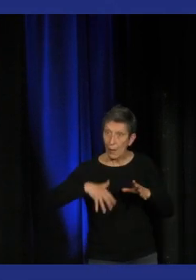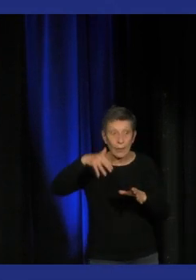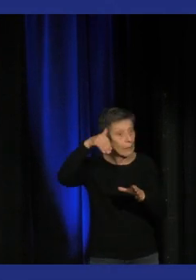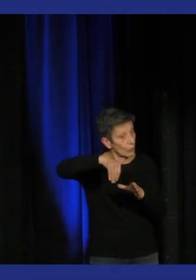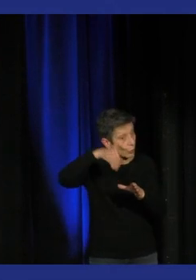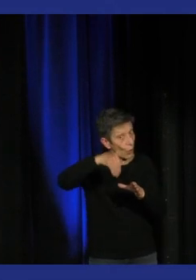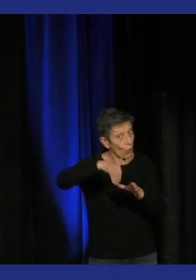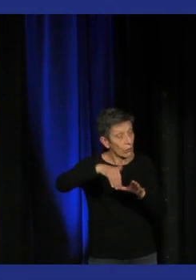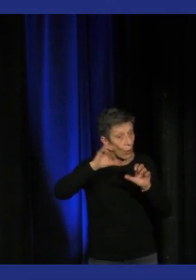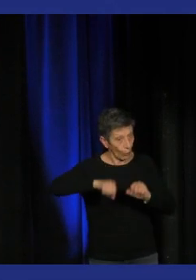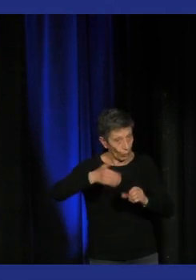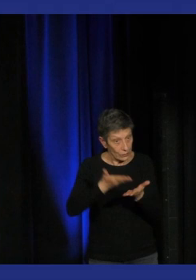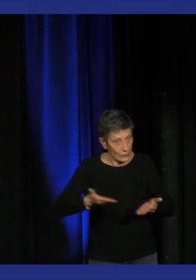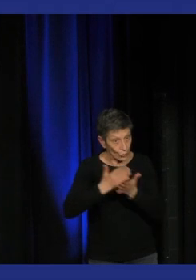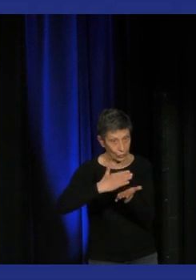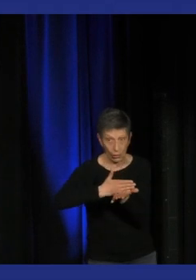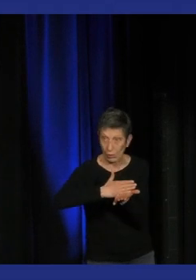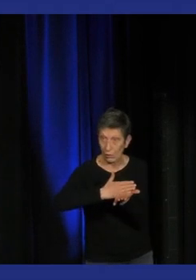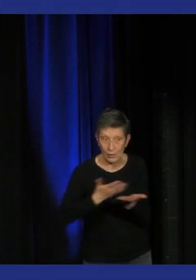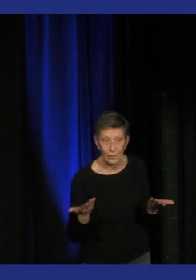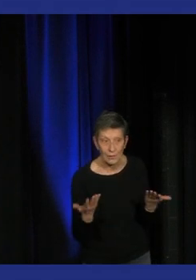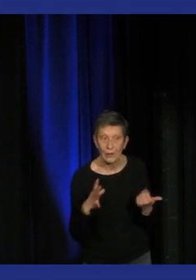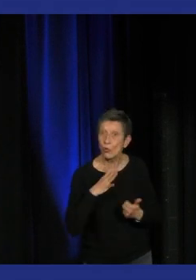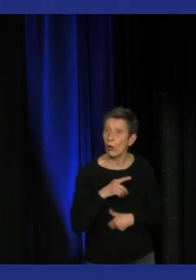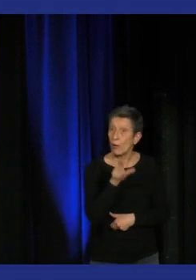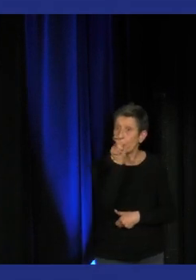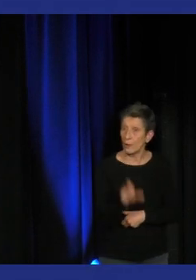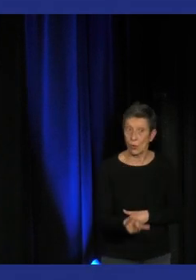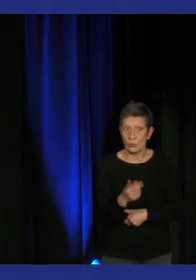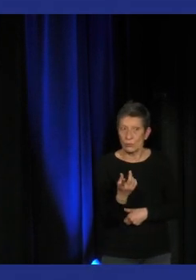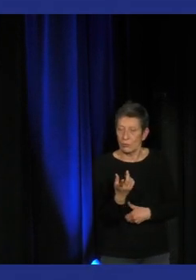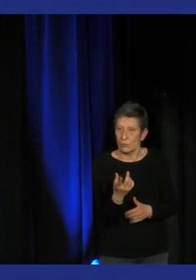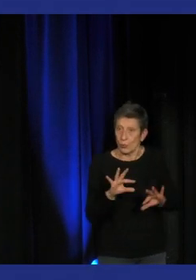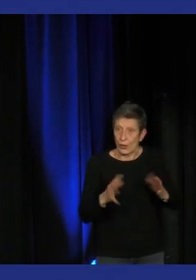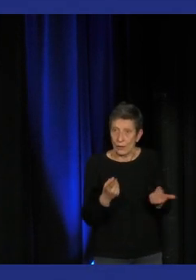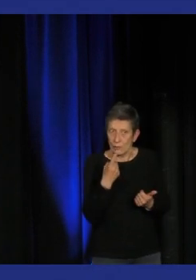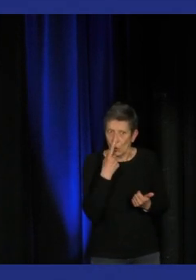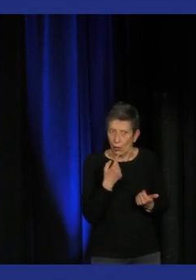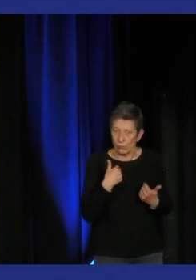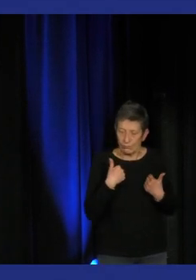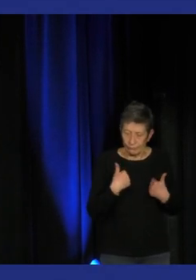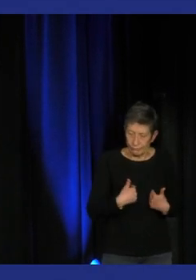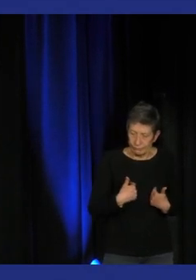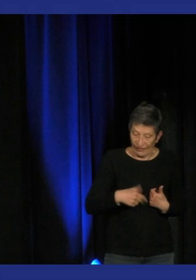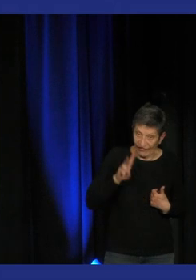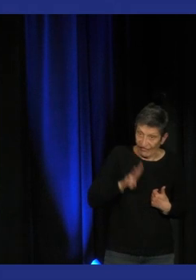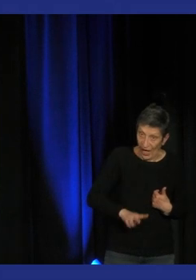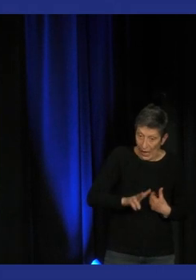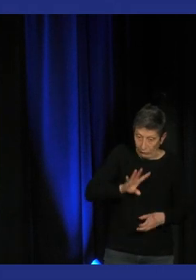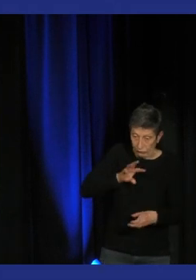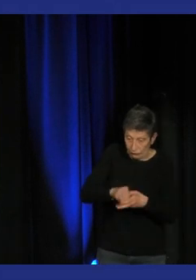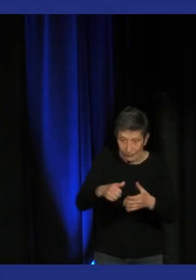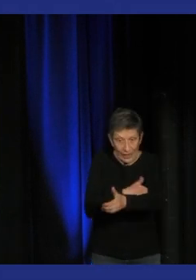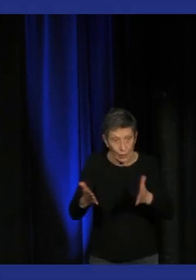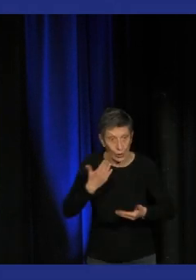encore des situations liminales avec par exemple des personnes qui se sentiraient ni vraiment totalement en dedans